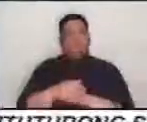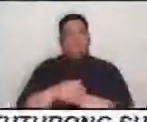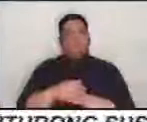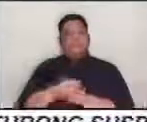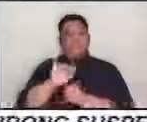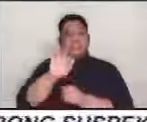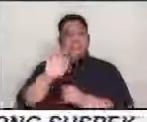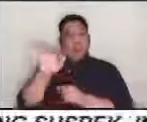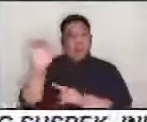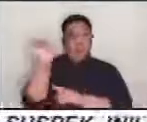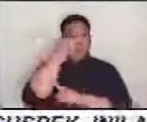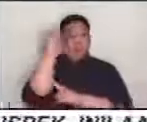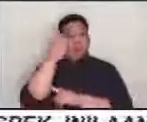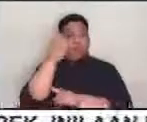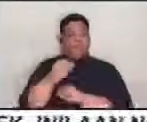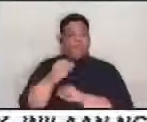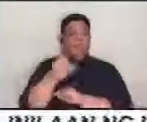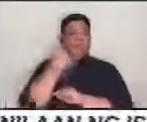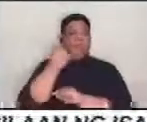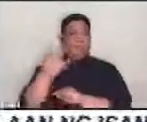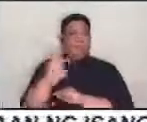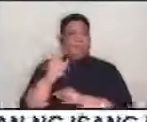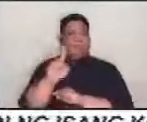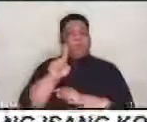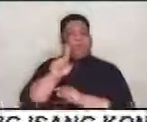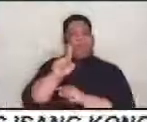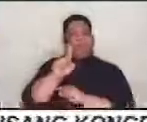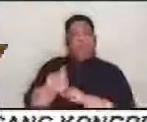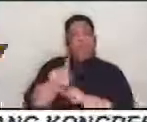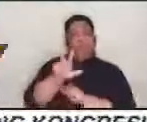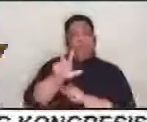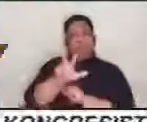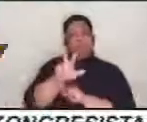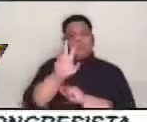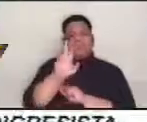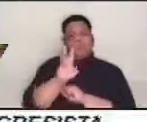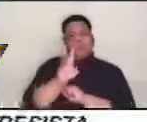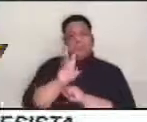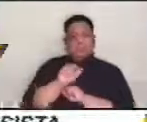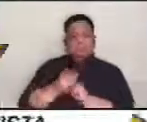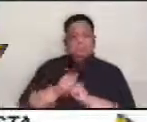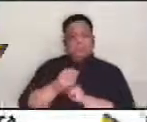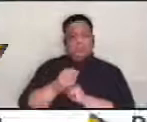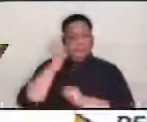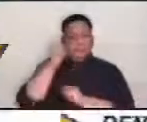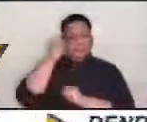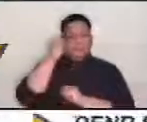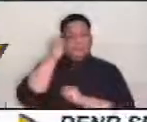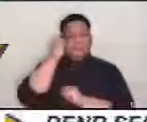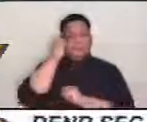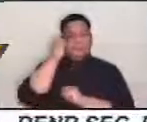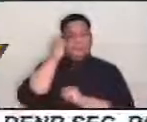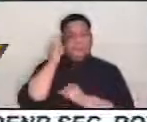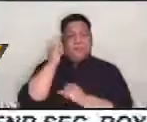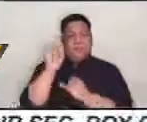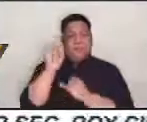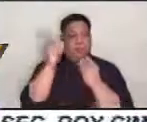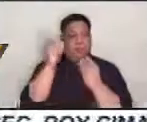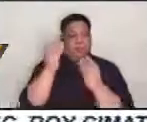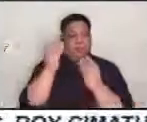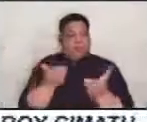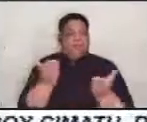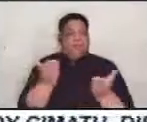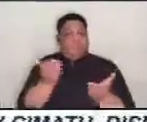Rise and shine, Aljo. Nandito tayo ngayon sa Quirino Grandstand kung saan isa ito sa mga testing facility dito sa